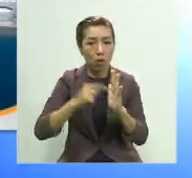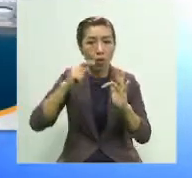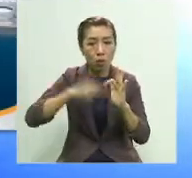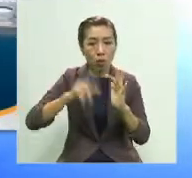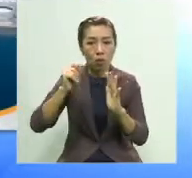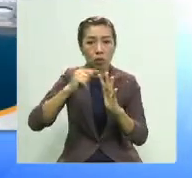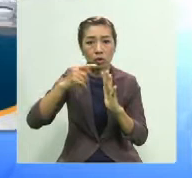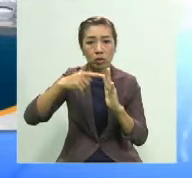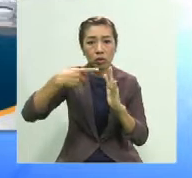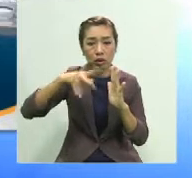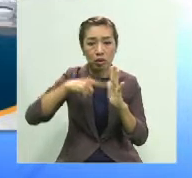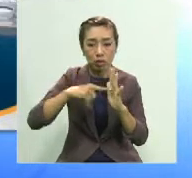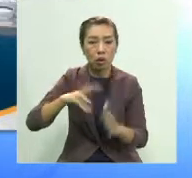าณ